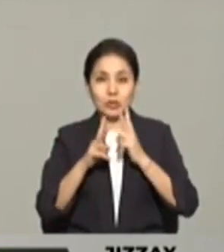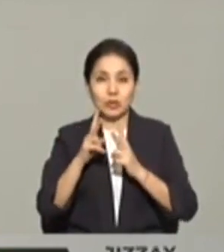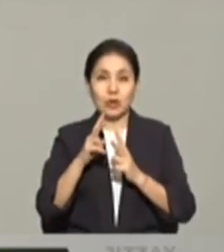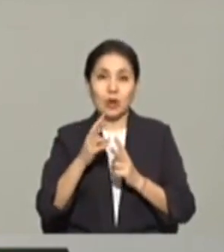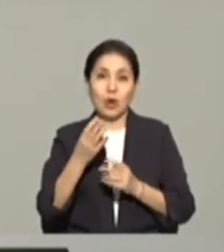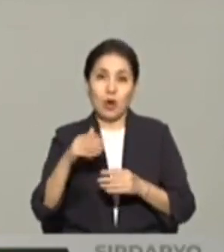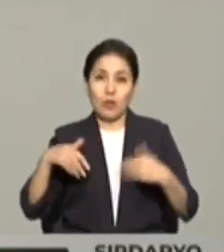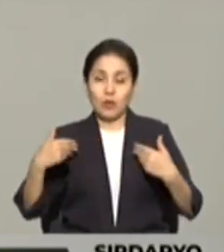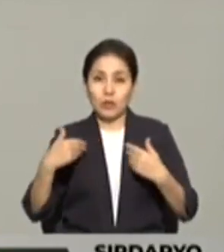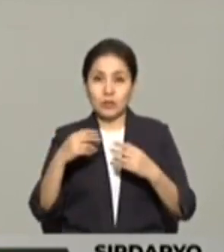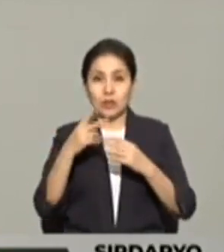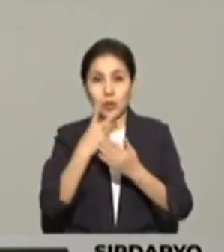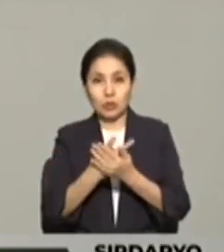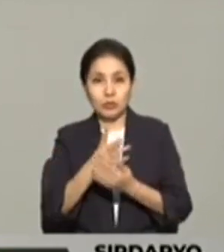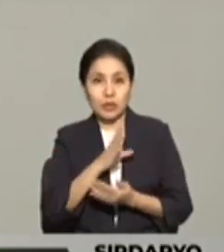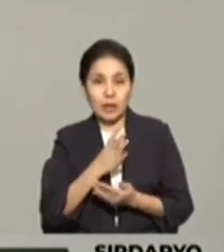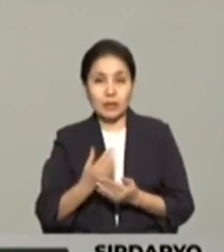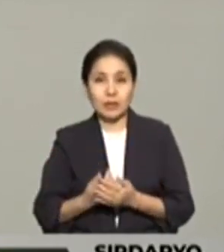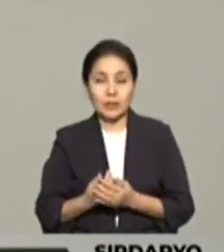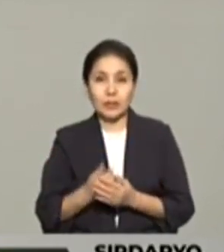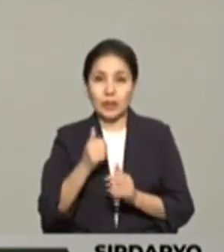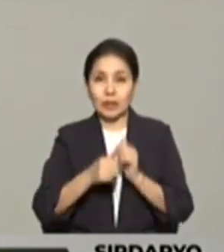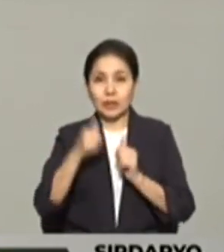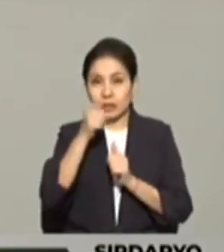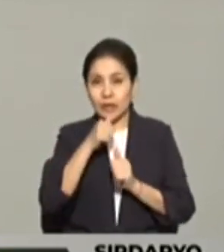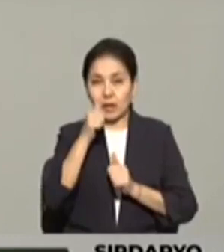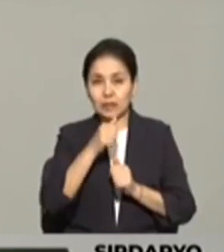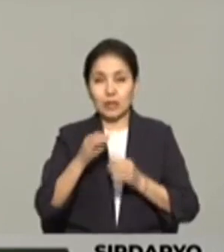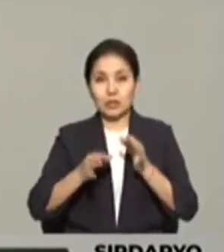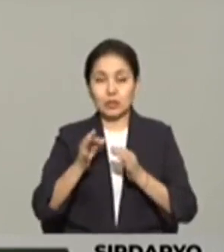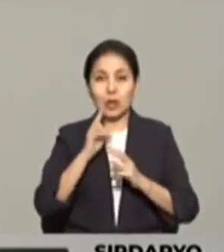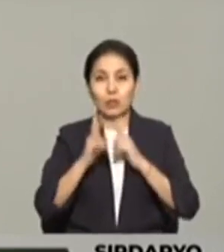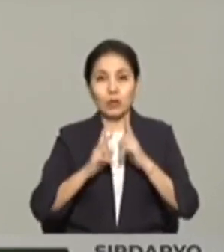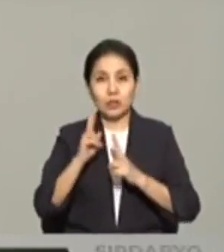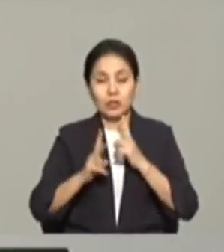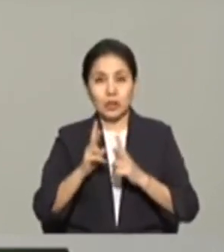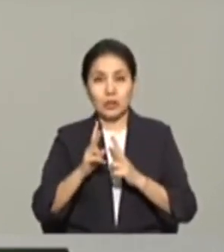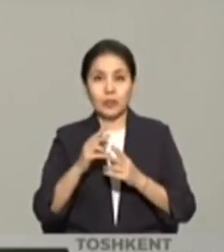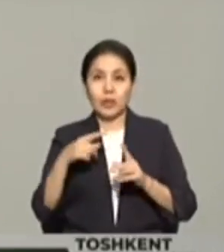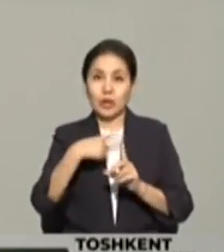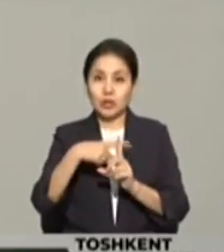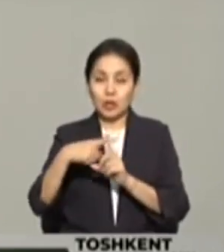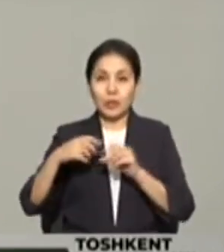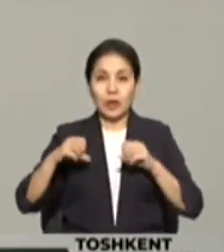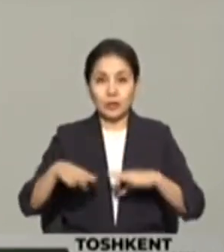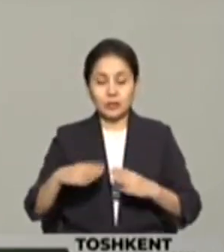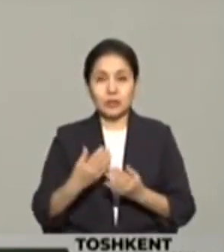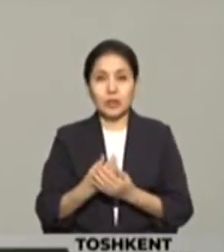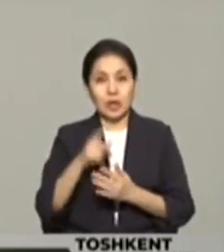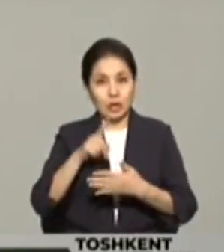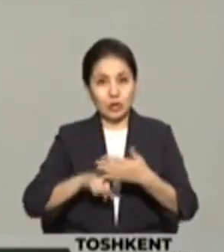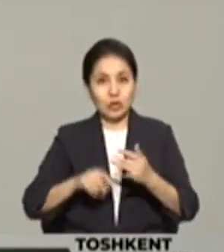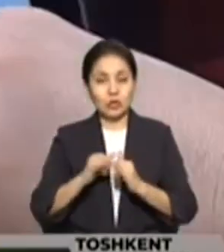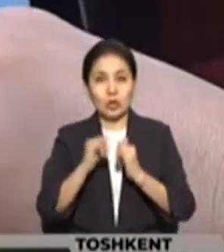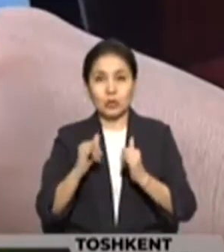foydasiga hal qilinib ko'rib chiqilgan. Bu degan so'z, yildan yilga sudlarga bo'lgan murojaatlarni ijobiy hal qilinishi hamda ularga bo'lgan ishonch